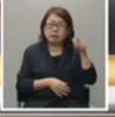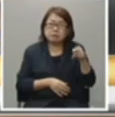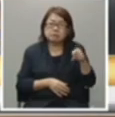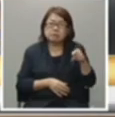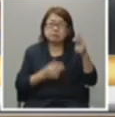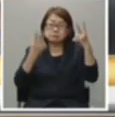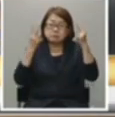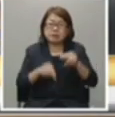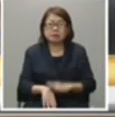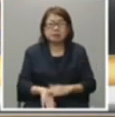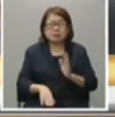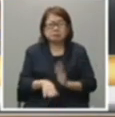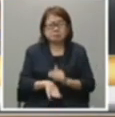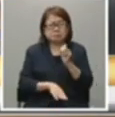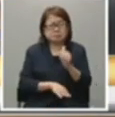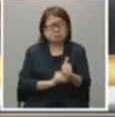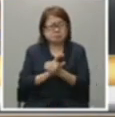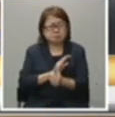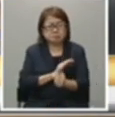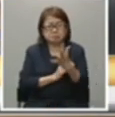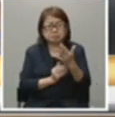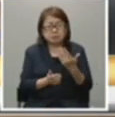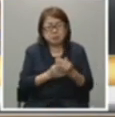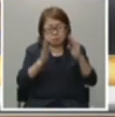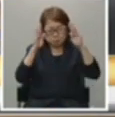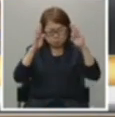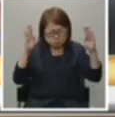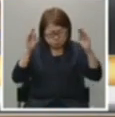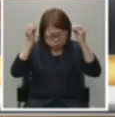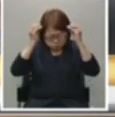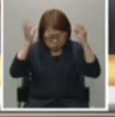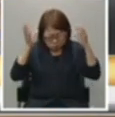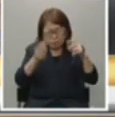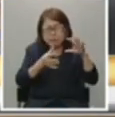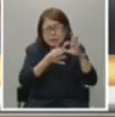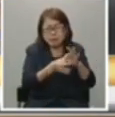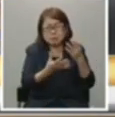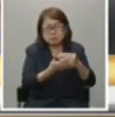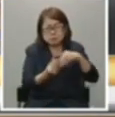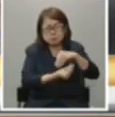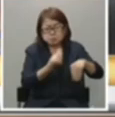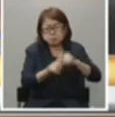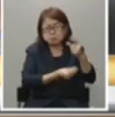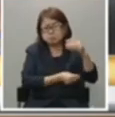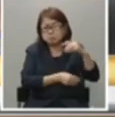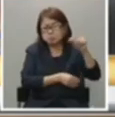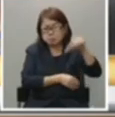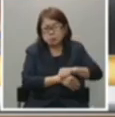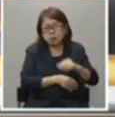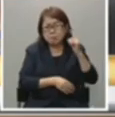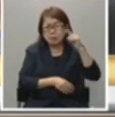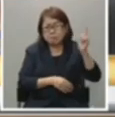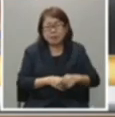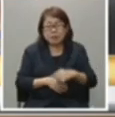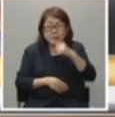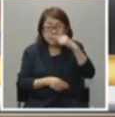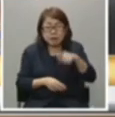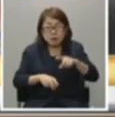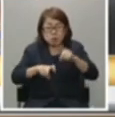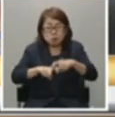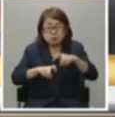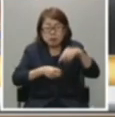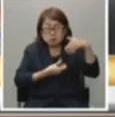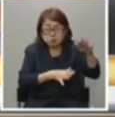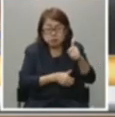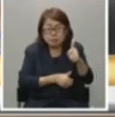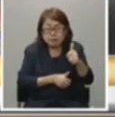ถไร้วิสัยทัศน์ทางด้านเศรษฐกิจโดยสิ้นเชิงให้ ประเทศไทยส่งออกรองเท้าแตะและยาสีฟัน